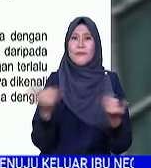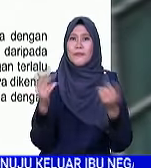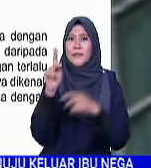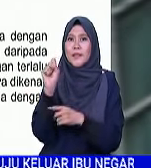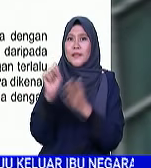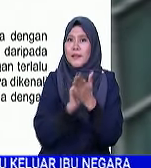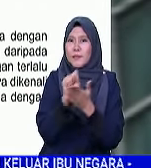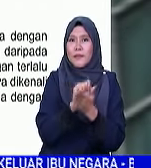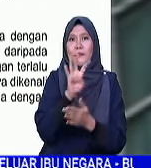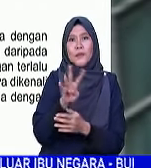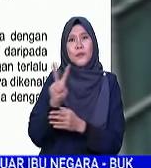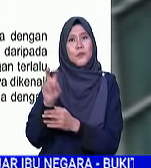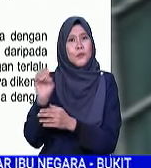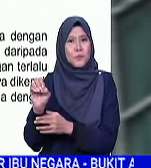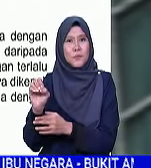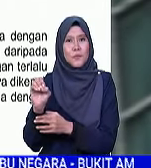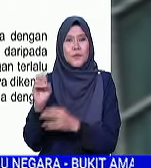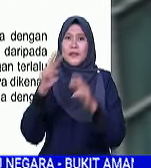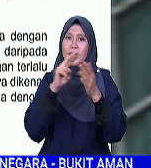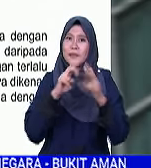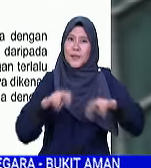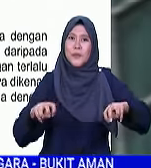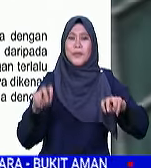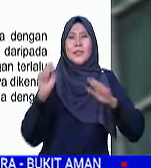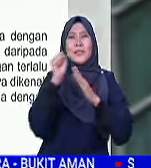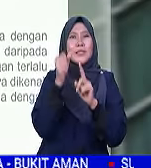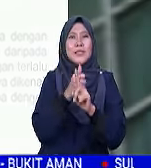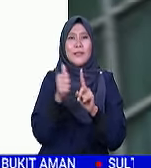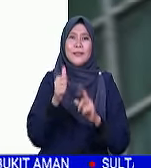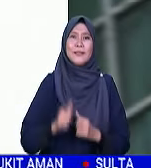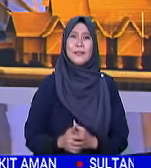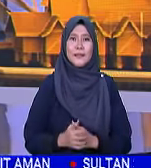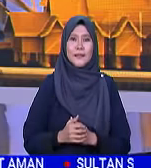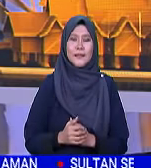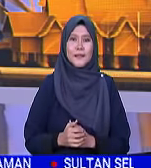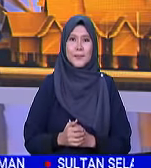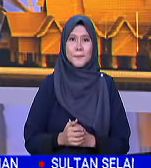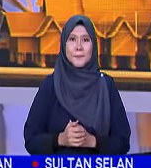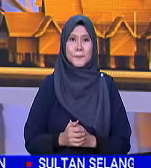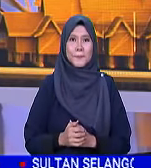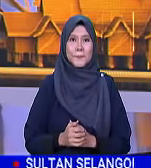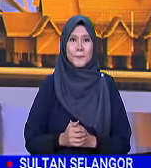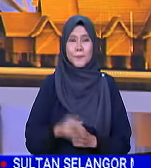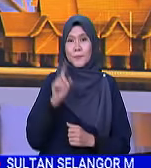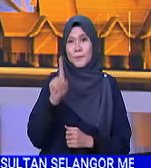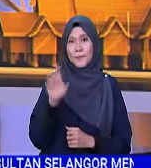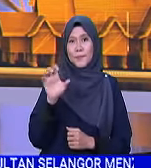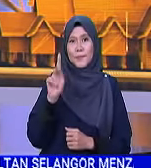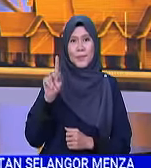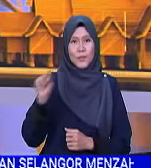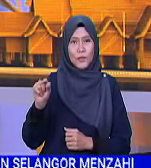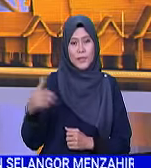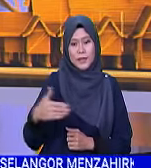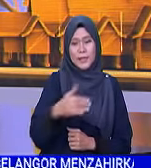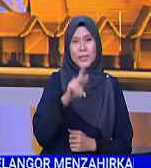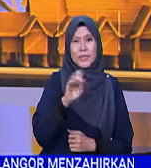mengikut Seksyen 420 Kanun Keseksaan. 100 kilogram